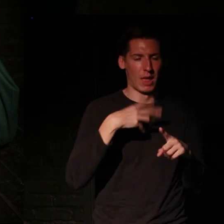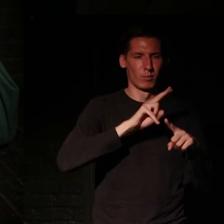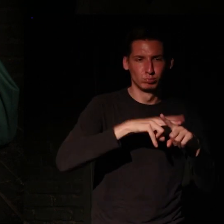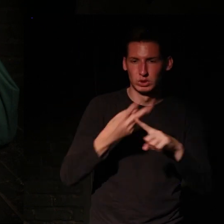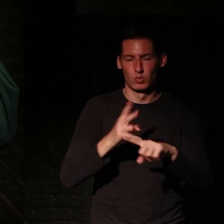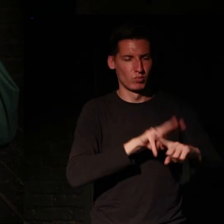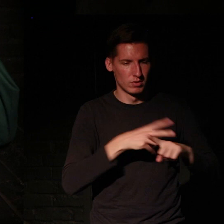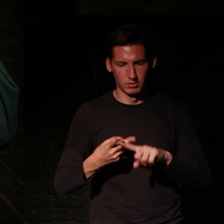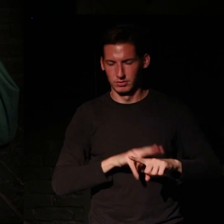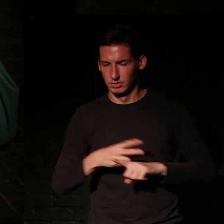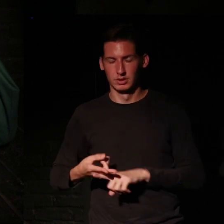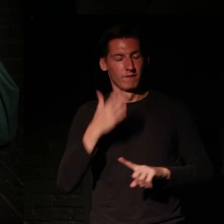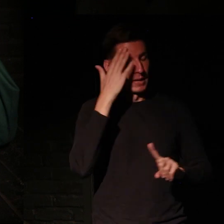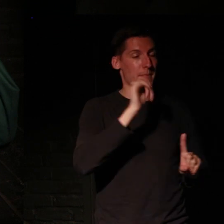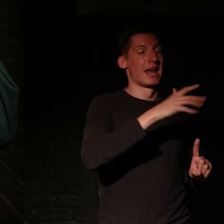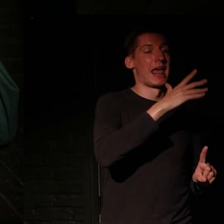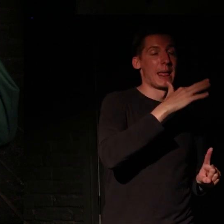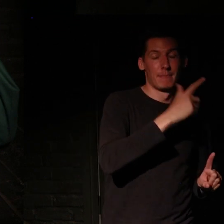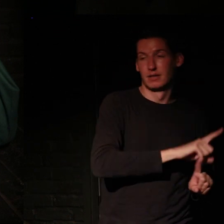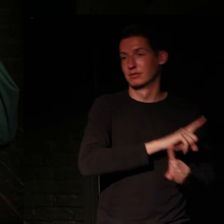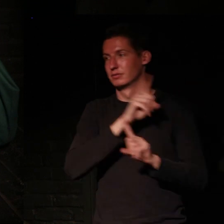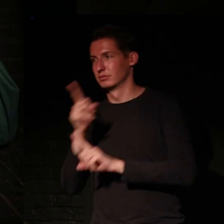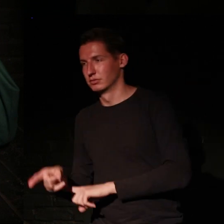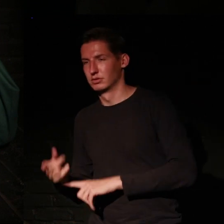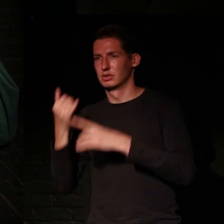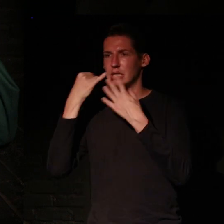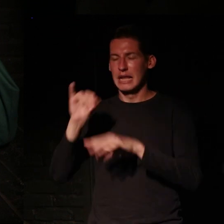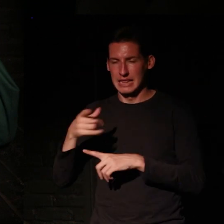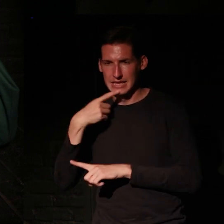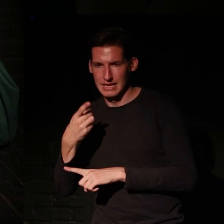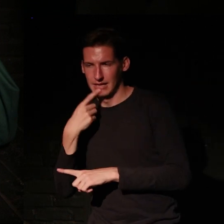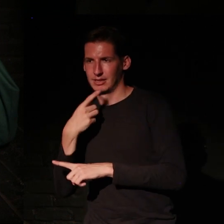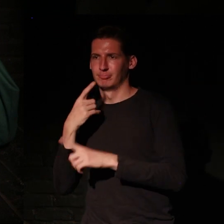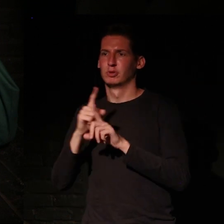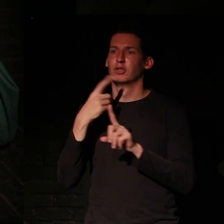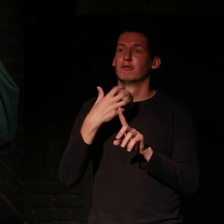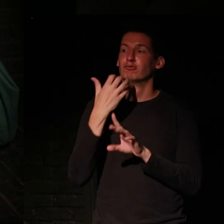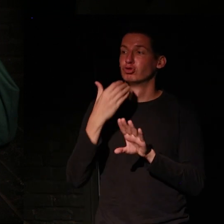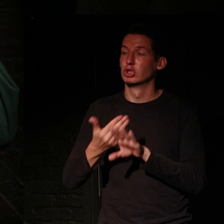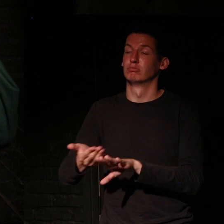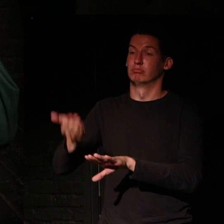z hebrajskiego na Septuagintę, a wcześniej jeszcze, w czasie